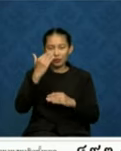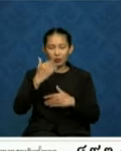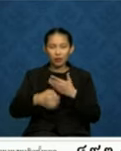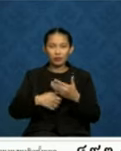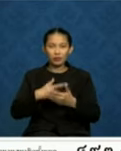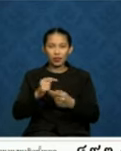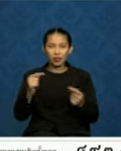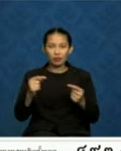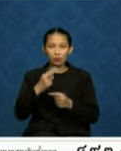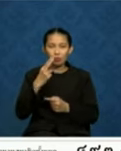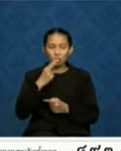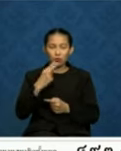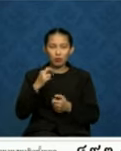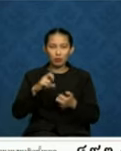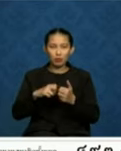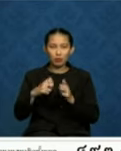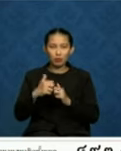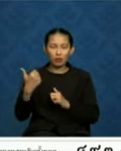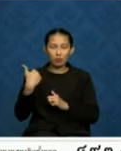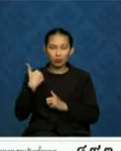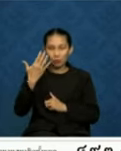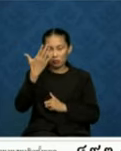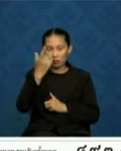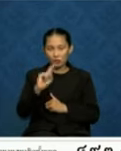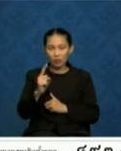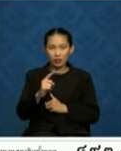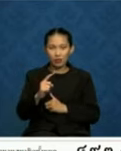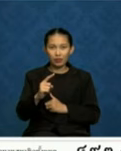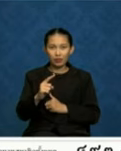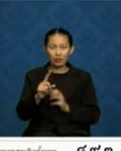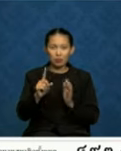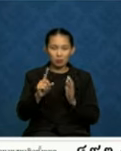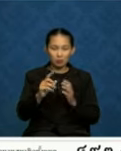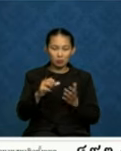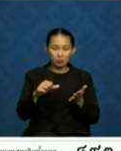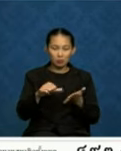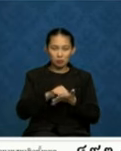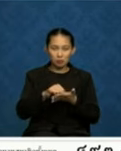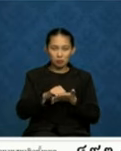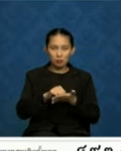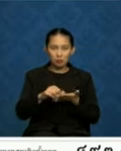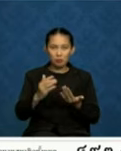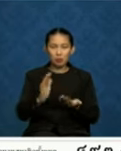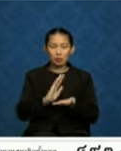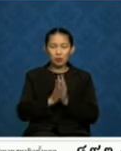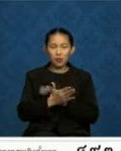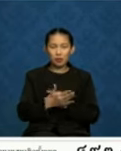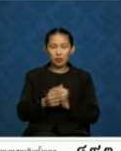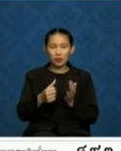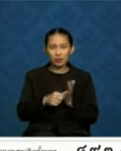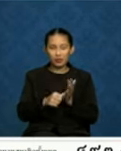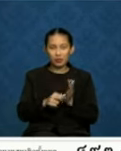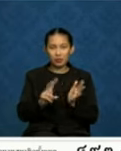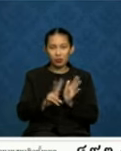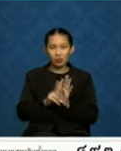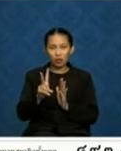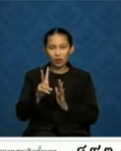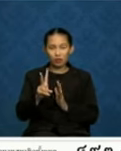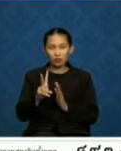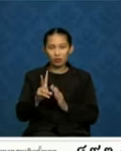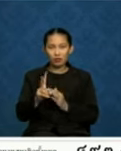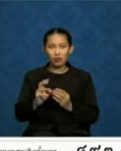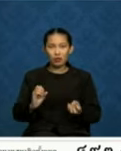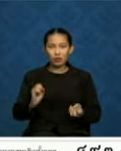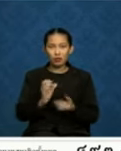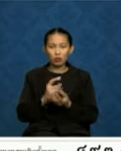าดใบยาสูบในประเทศมีปัญหาเพราะว่าทั้งสองครั้งที่มีการปรับภาษีสรรพสามิตนะครับผลประกอบการ